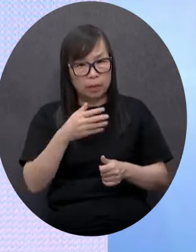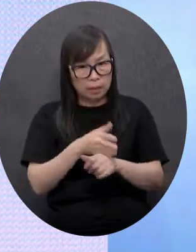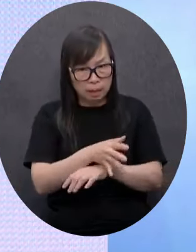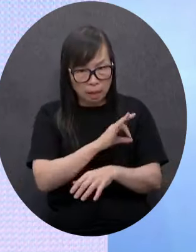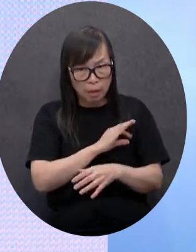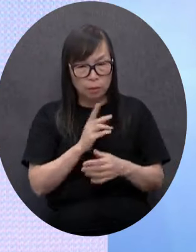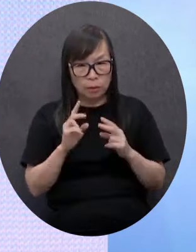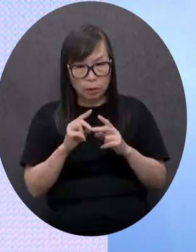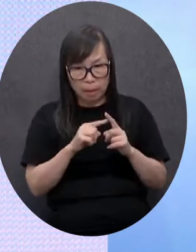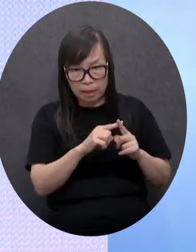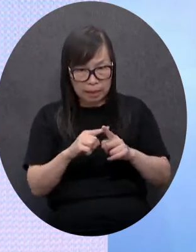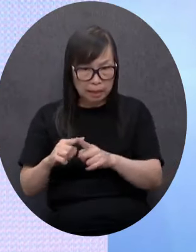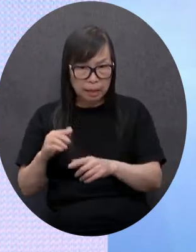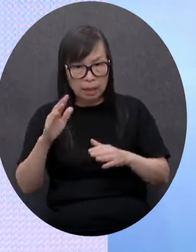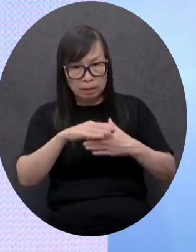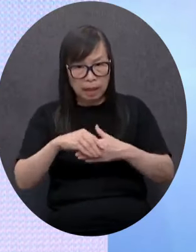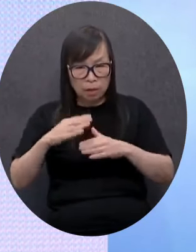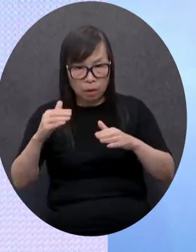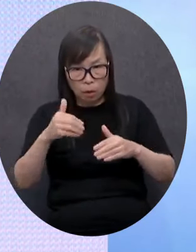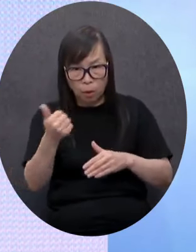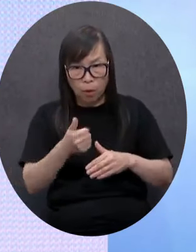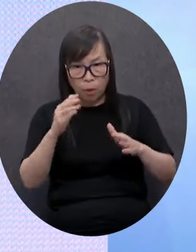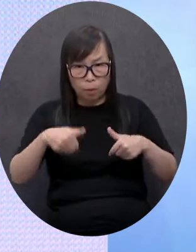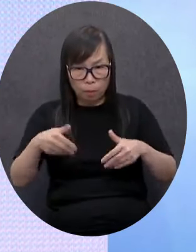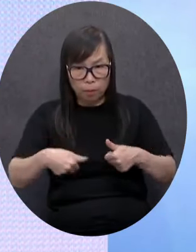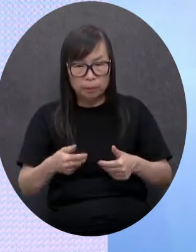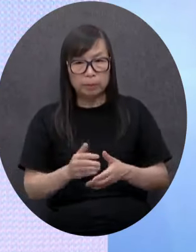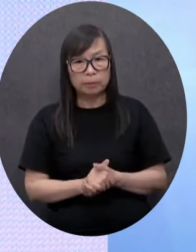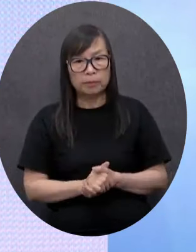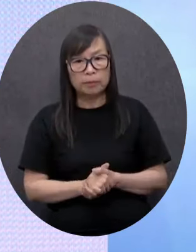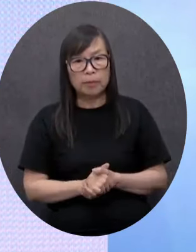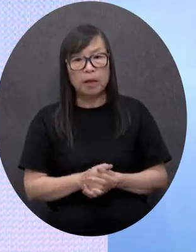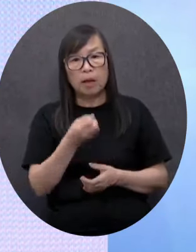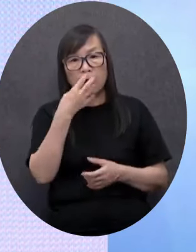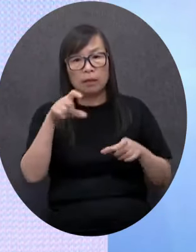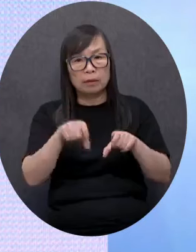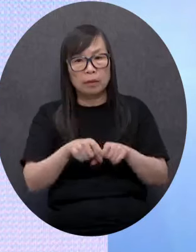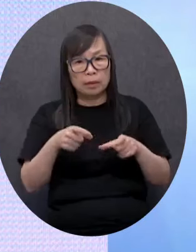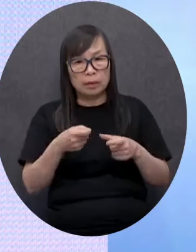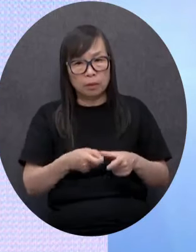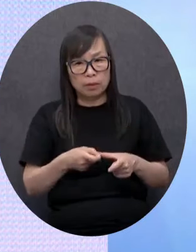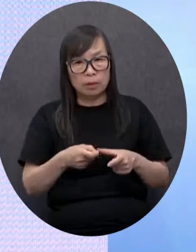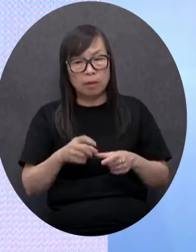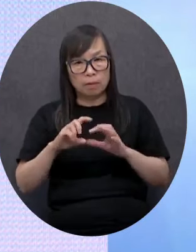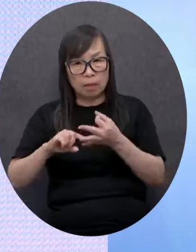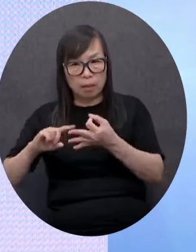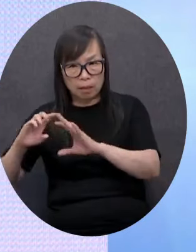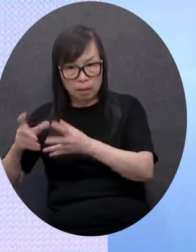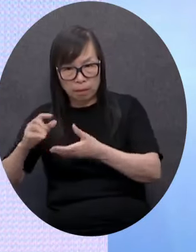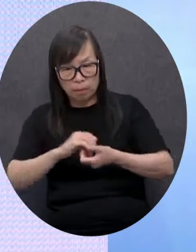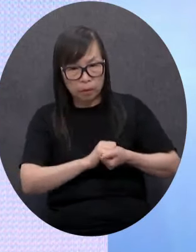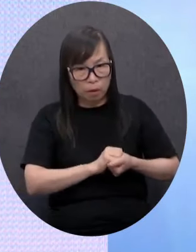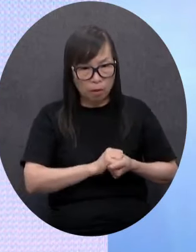会、为市民带嚟更好嘅裨益。香港投资有限公司同埋思谋嘅合